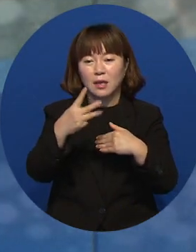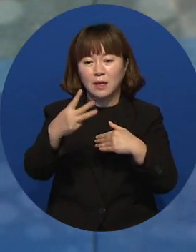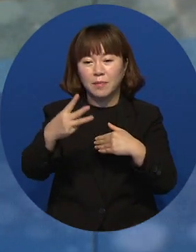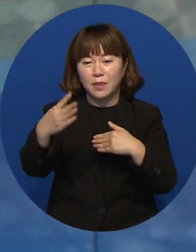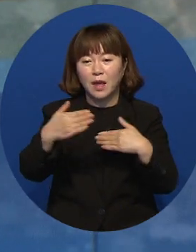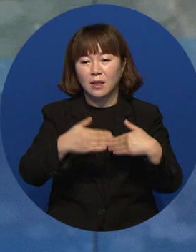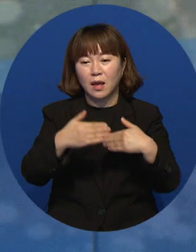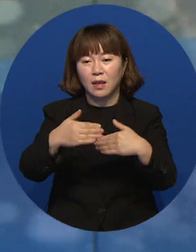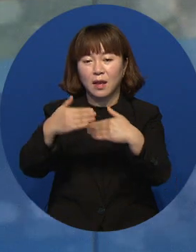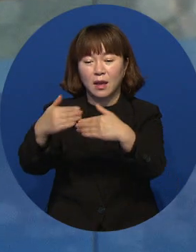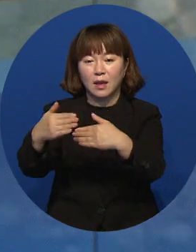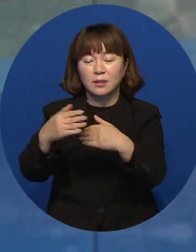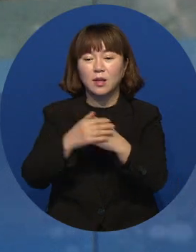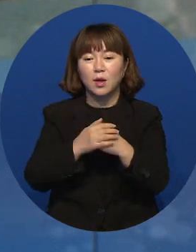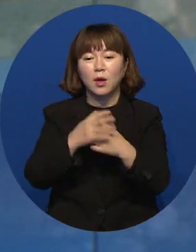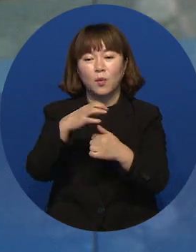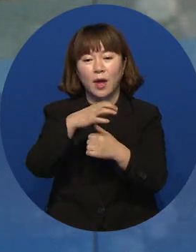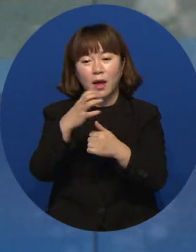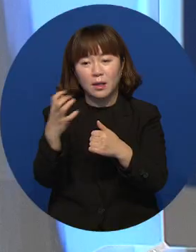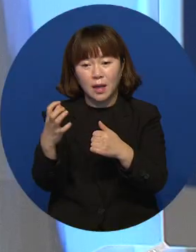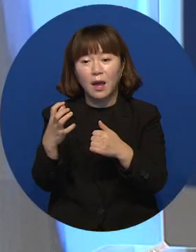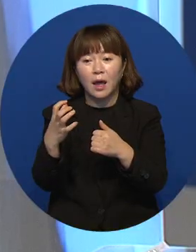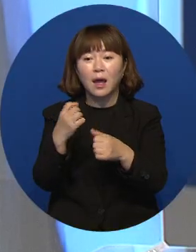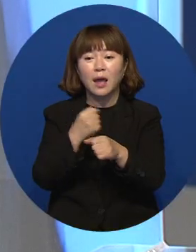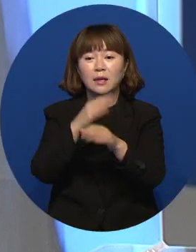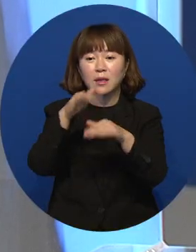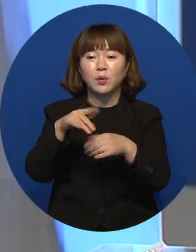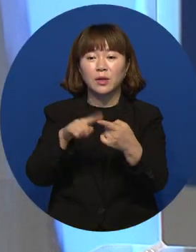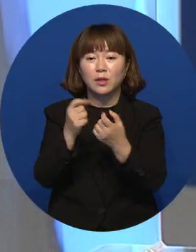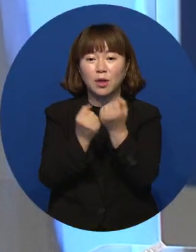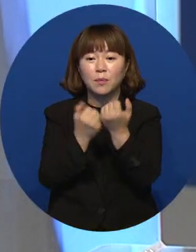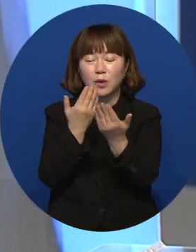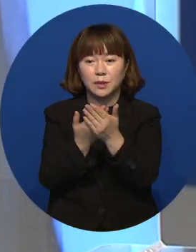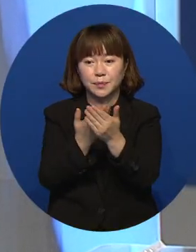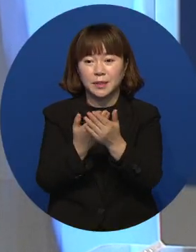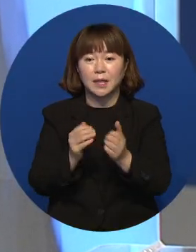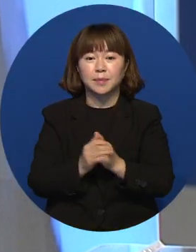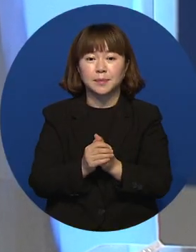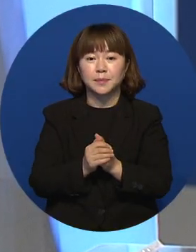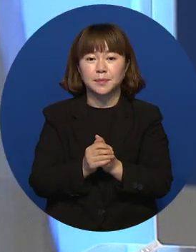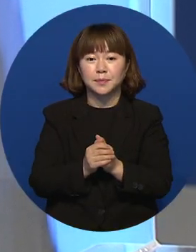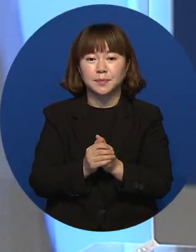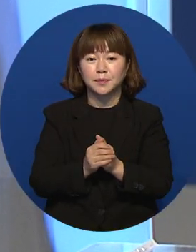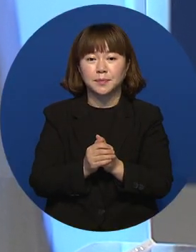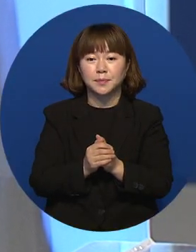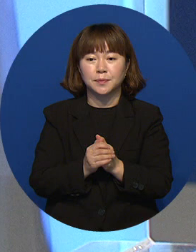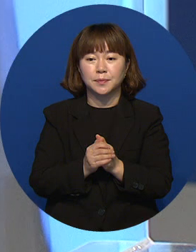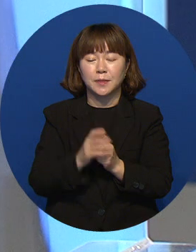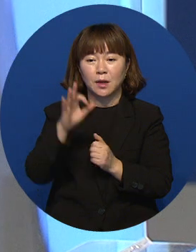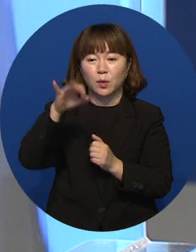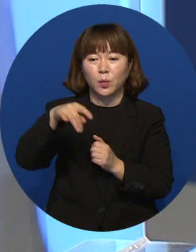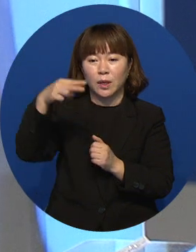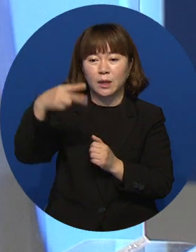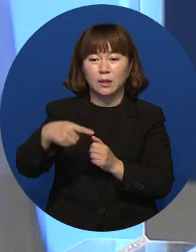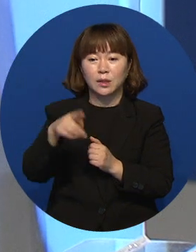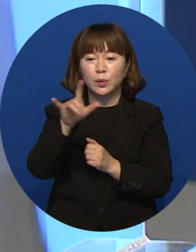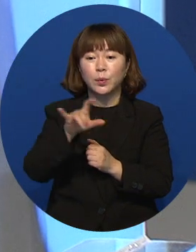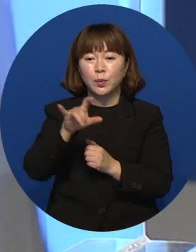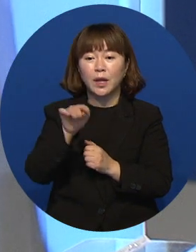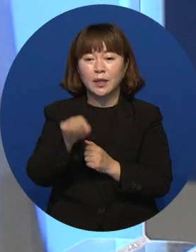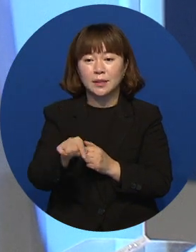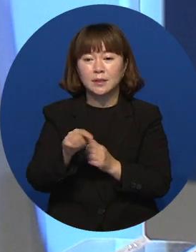대응을 좀 잠깐 되시죠 예 그 말씀 아까 말씀 마 드린 데로 그 미드 코로나가 그